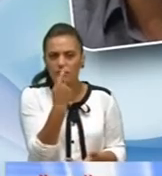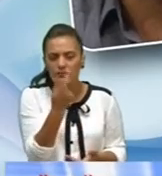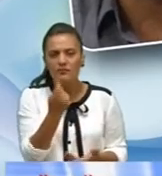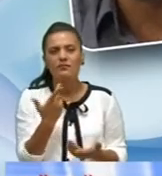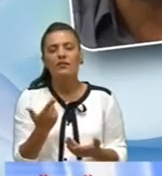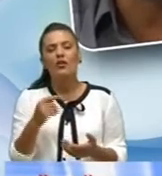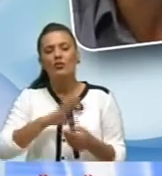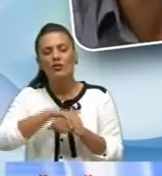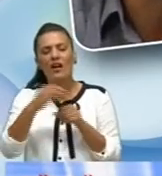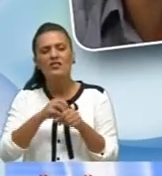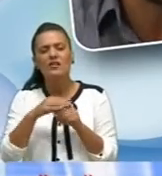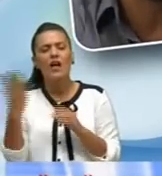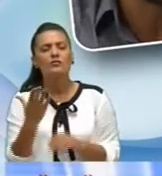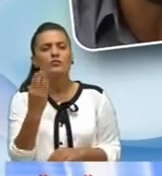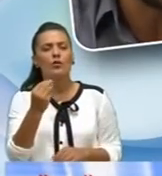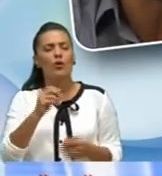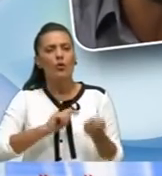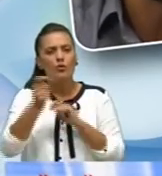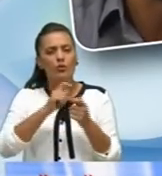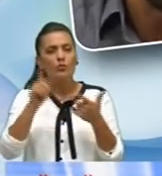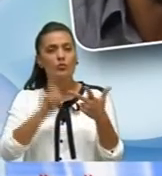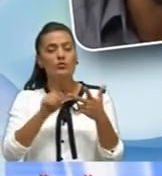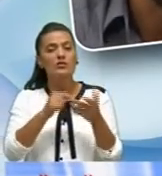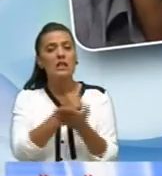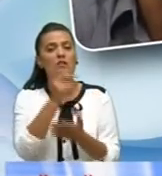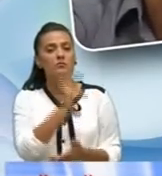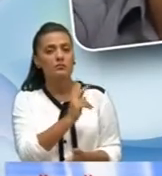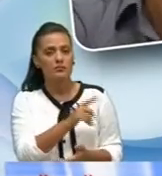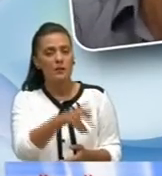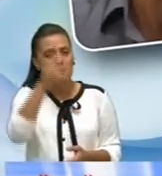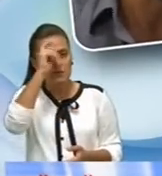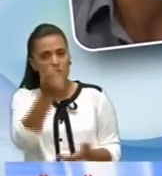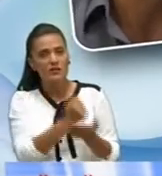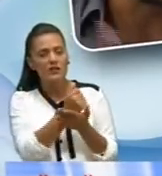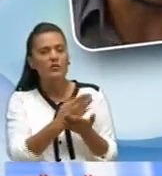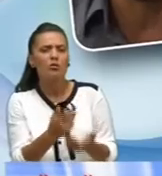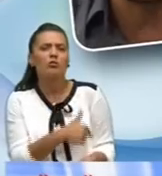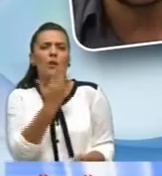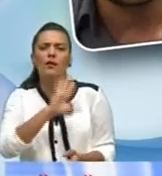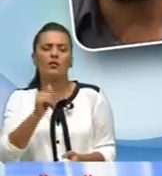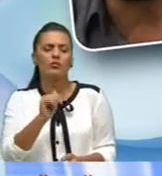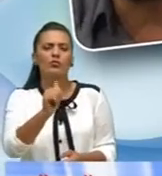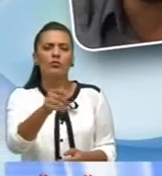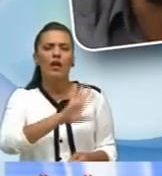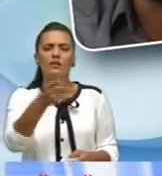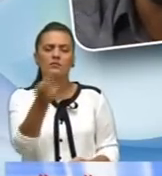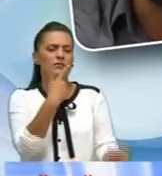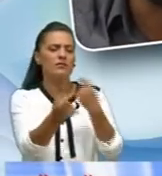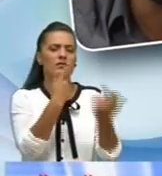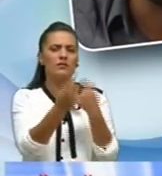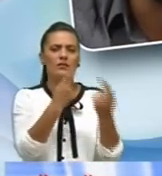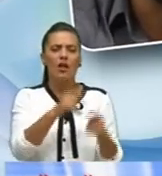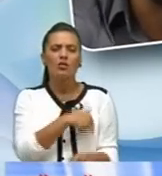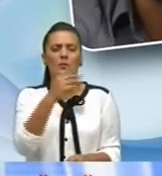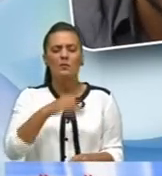biliyorsunuz dünyada en çok kullanılan üçüncü ilaç sınıfında. Ve normalleşti. Ve normalleşti. Evet. Gündelik hayatında insanların bir şekilde